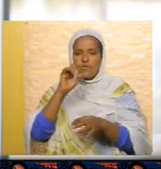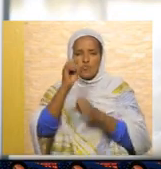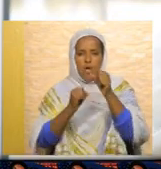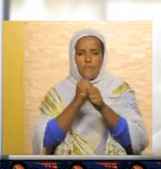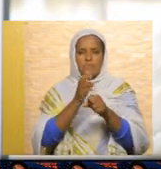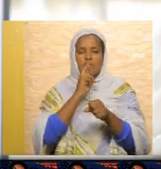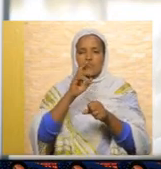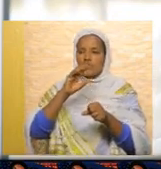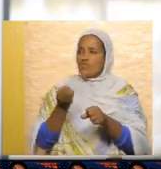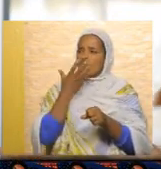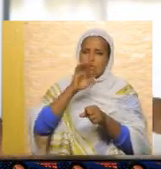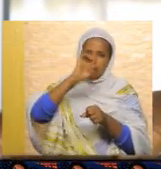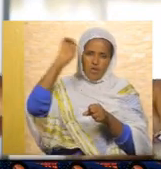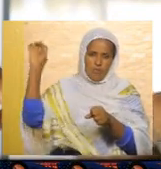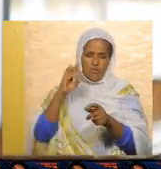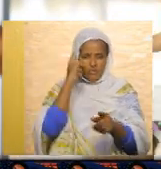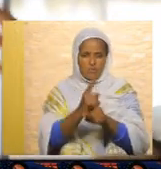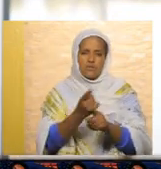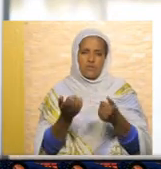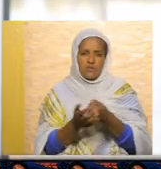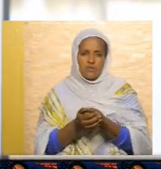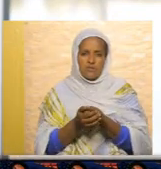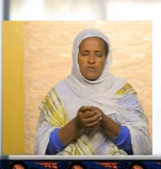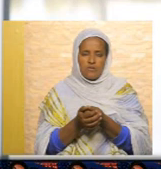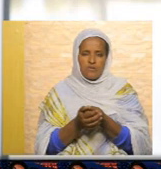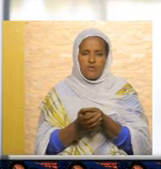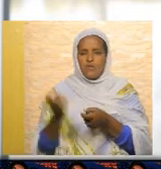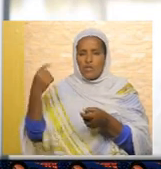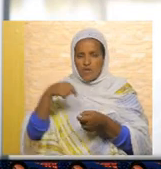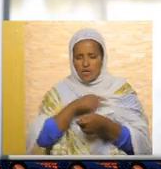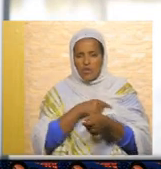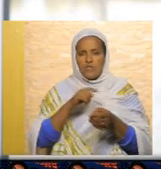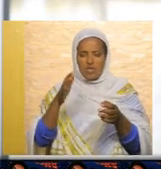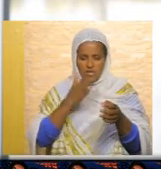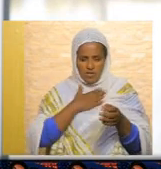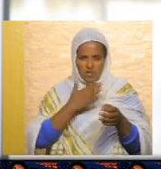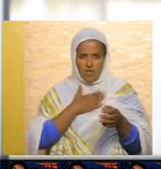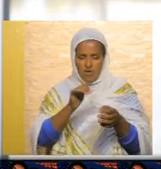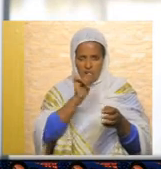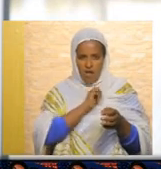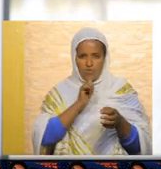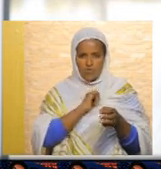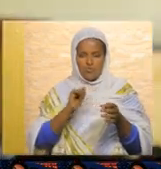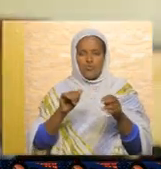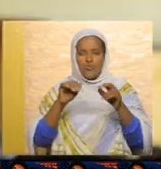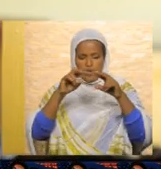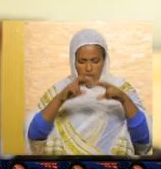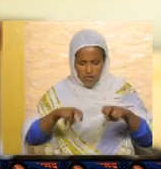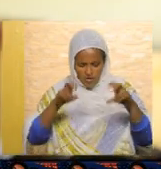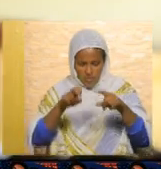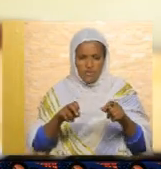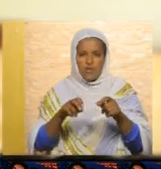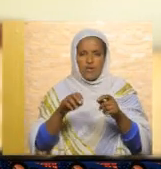ያወሳል። እንደውም ቀዳሚ ናት ኢትዮጵያ ይላል ሙሉ እንትኔ ርዕሴ መነሻዬ። ከምን